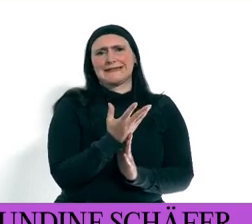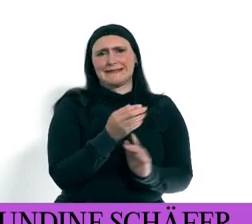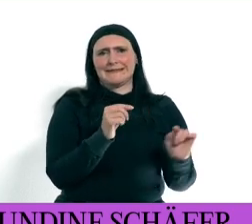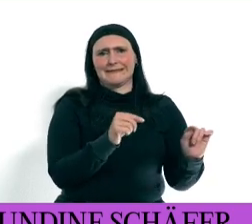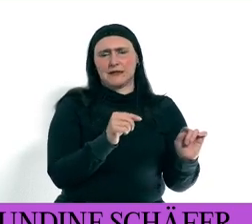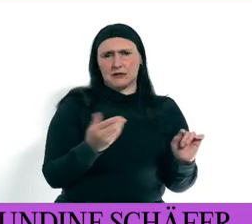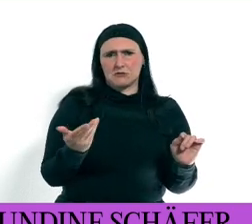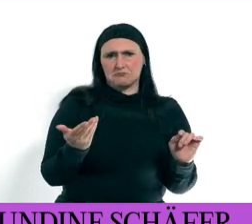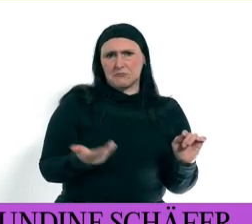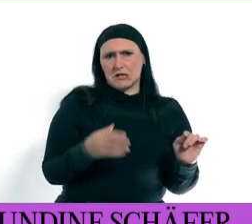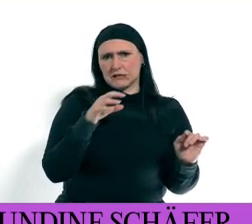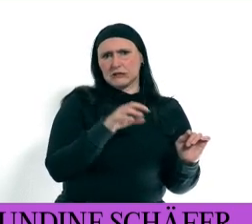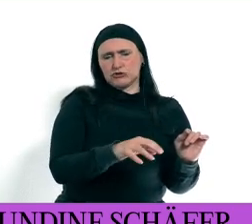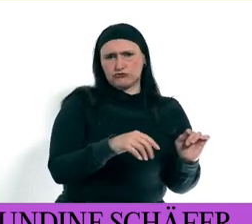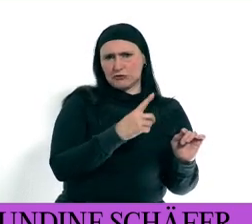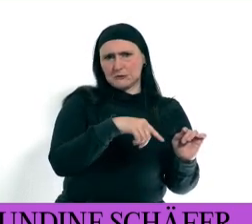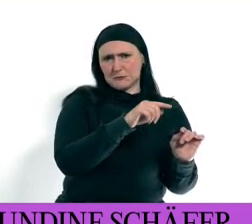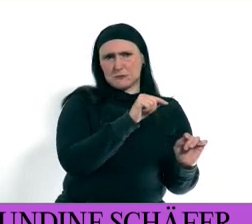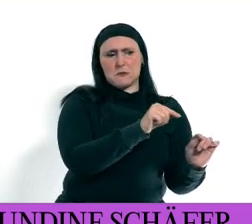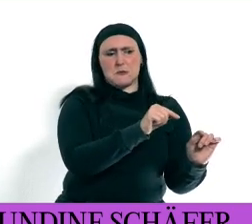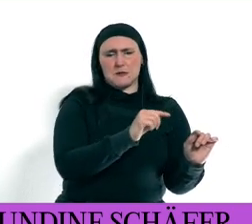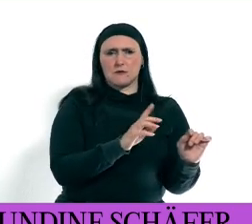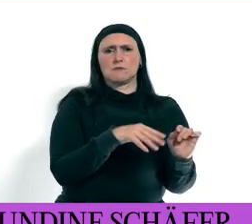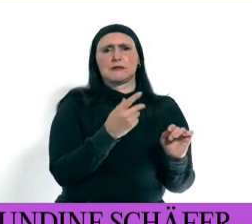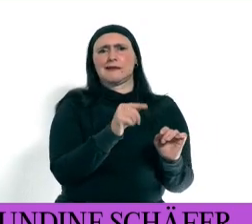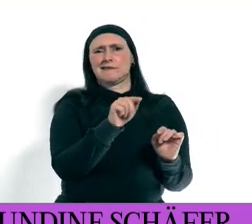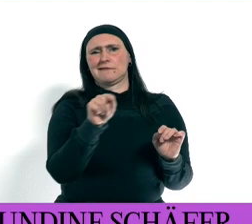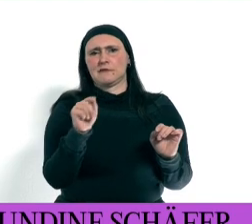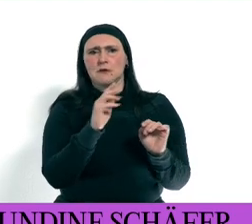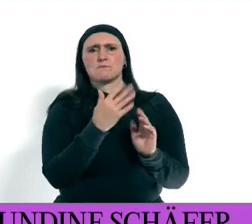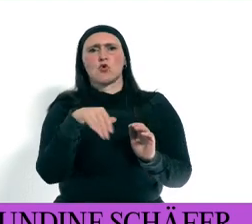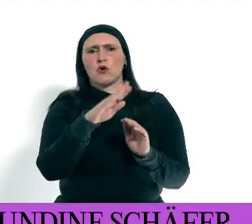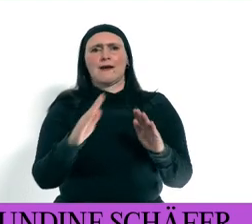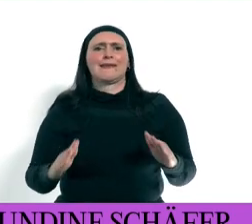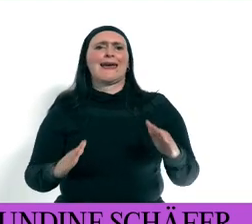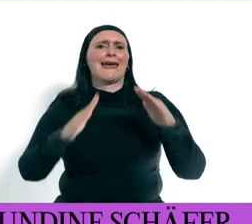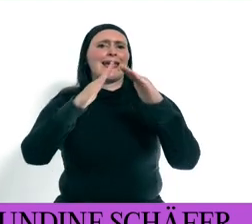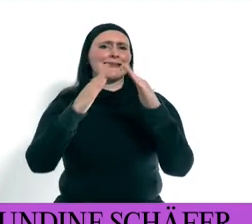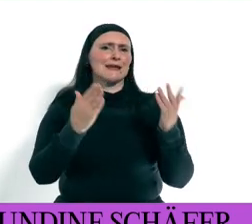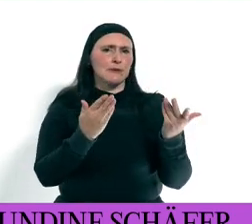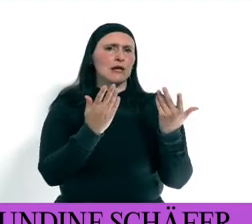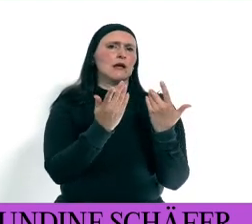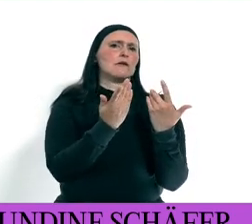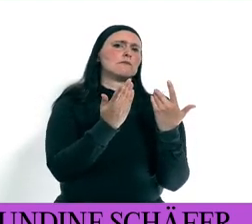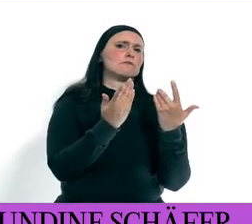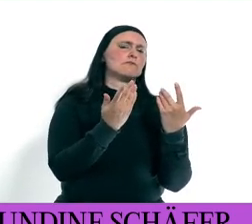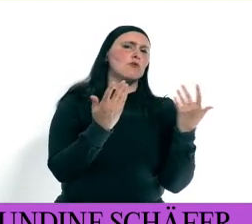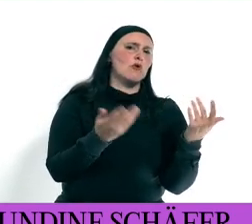Es gab Organisationen, klar, aber die hatten ihre eigene Agenda, Institutionen eben,